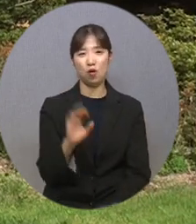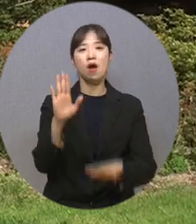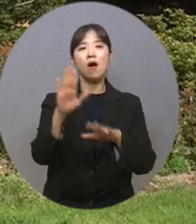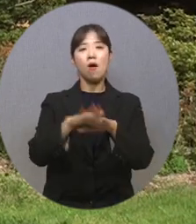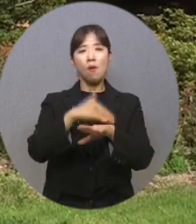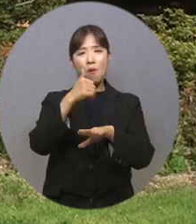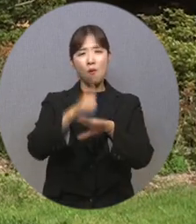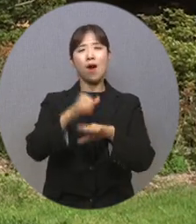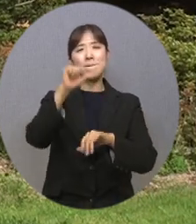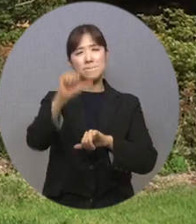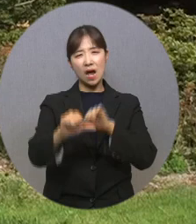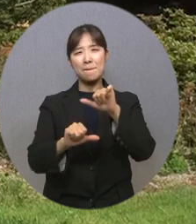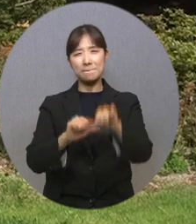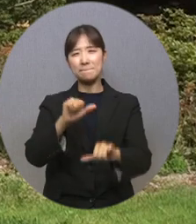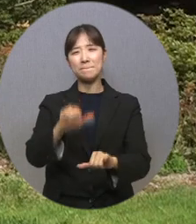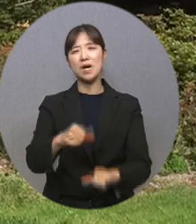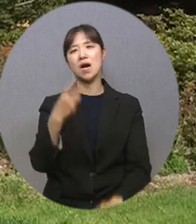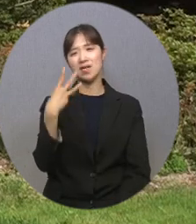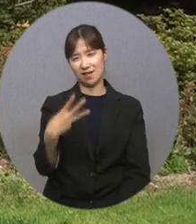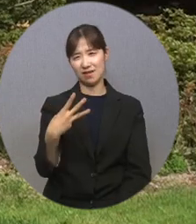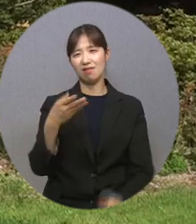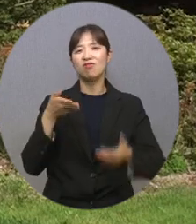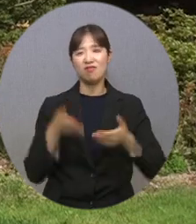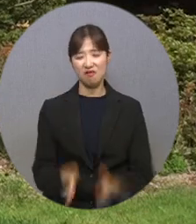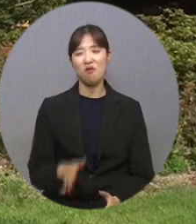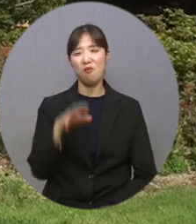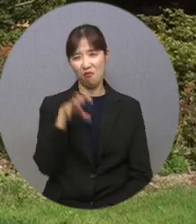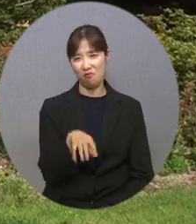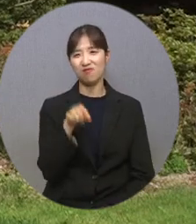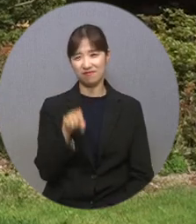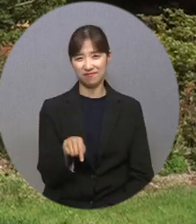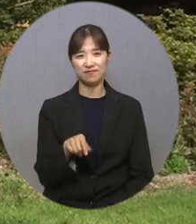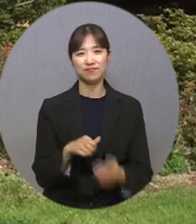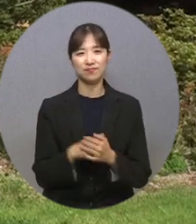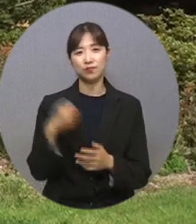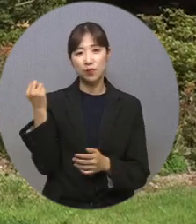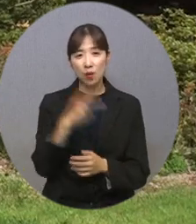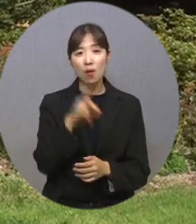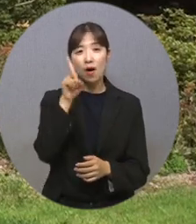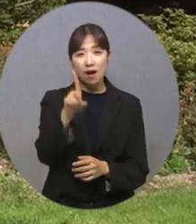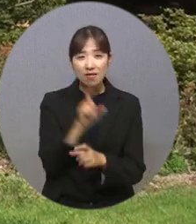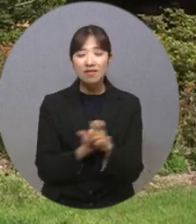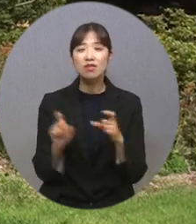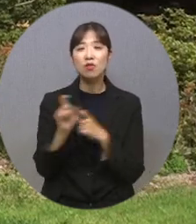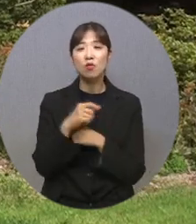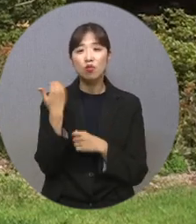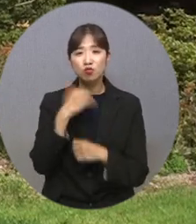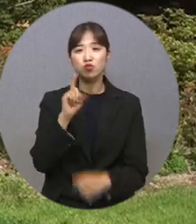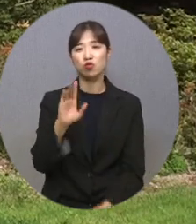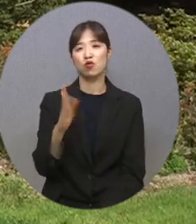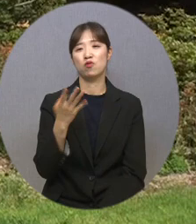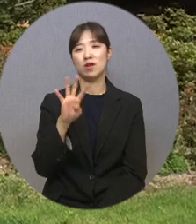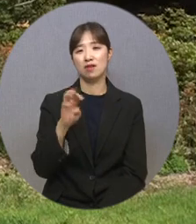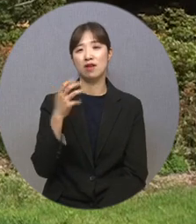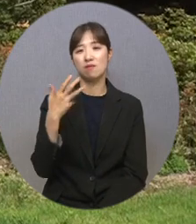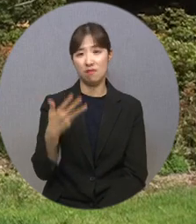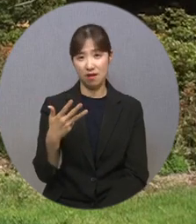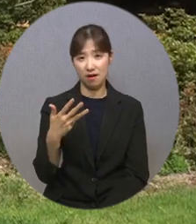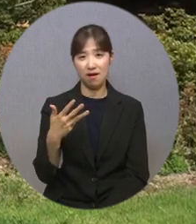세 명째 태어난 곳이 바로 이 터죠. 그리고 한 사람 더,